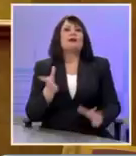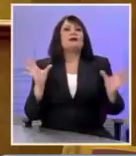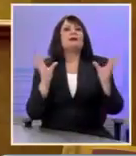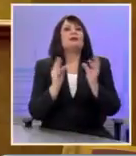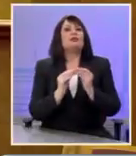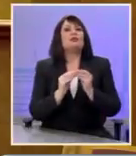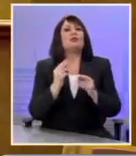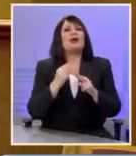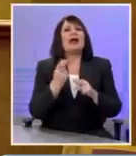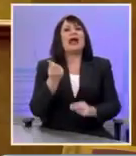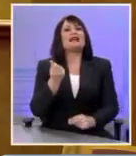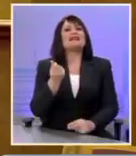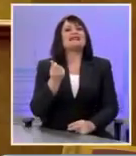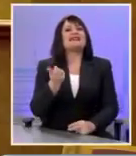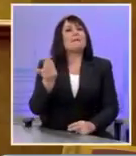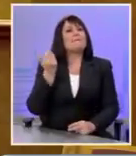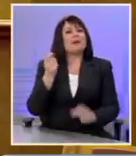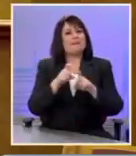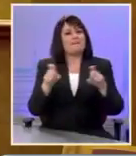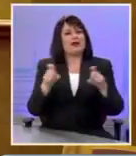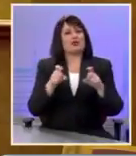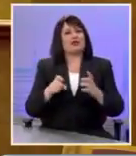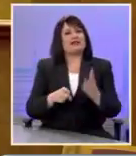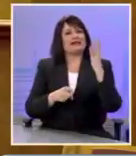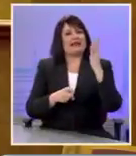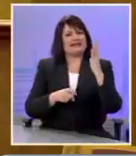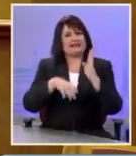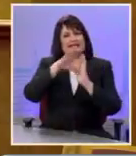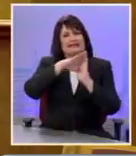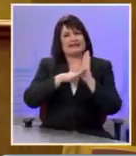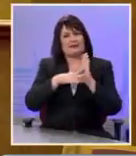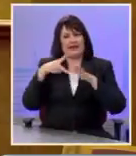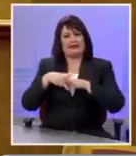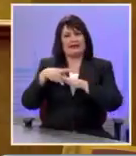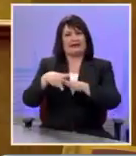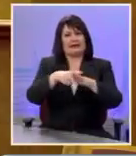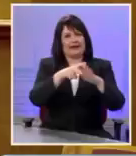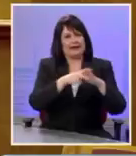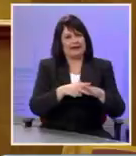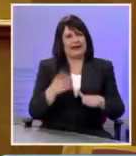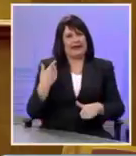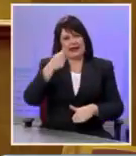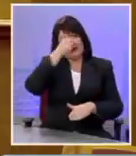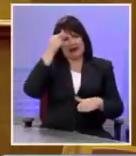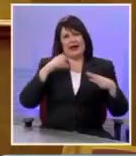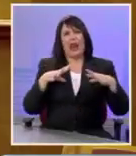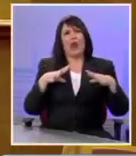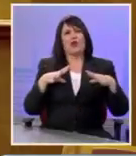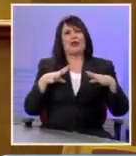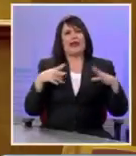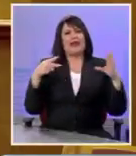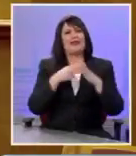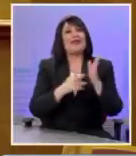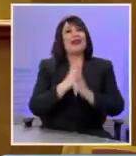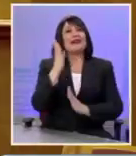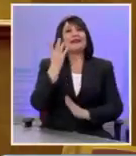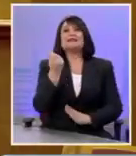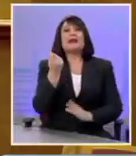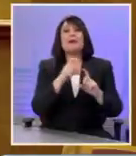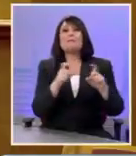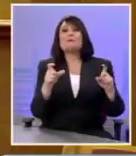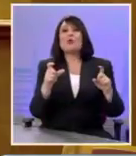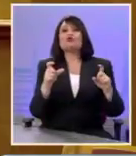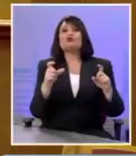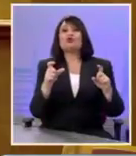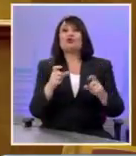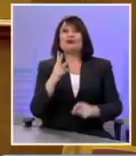συνολική αξία που είχαν οι μετοχές των τεσσάρων συστημικών τραπεζών το καλοκαίρι του 2014